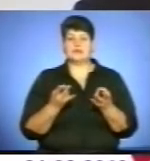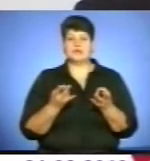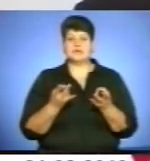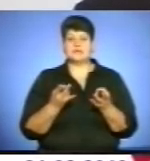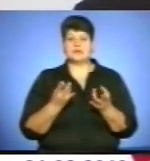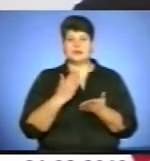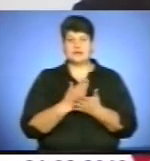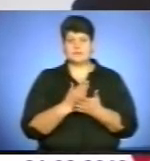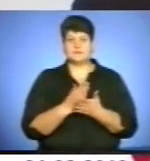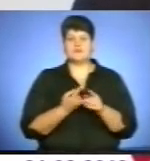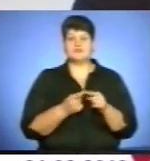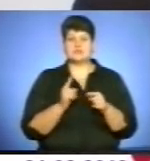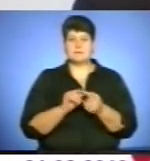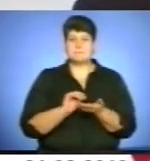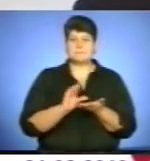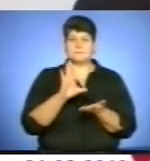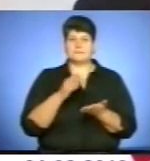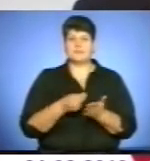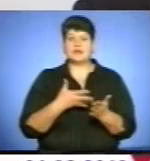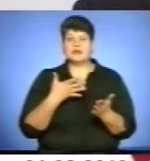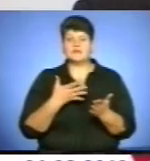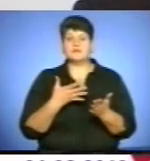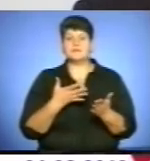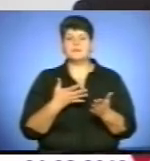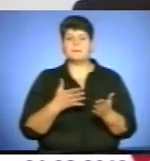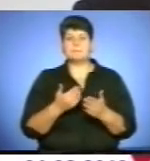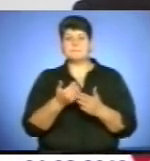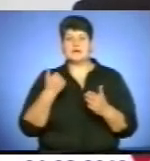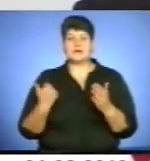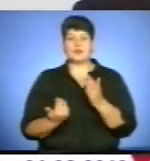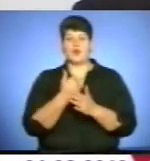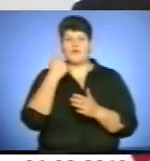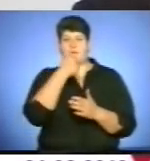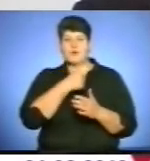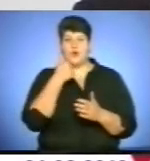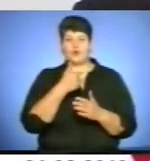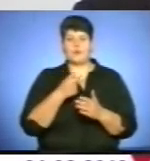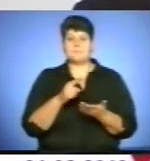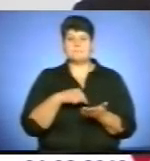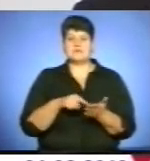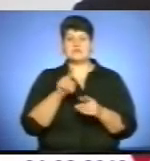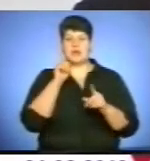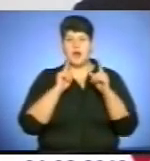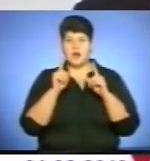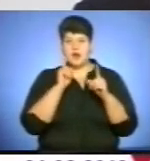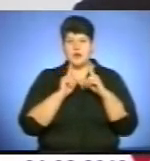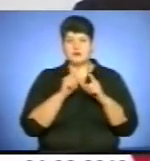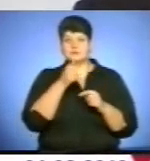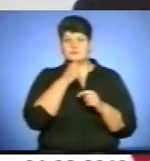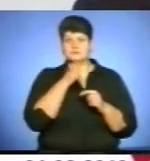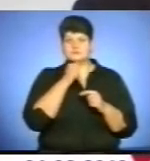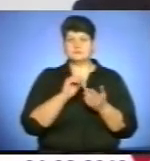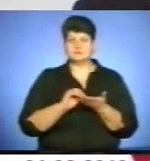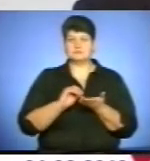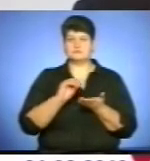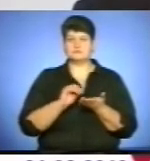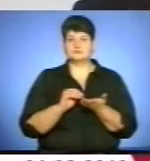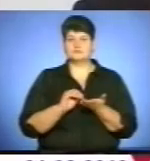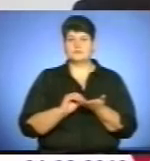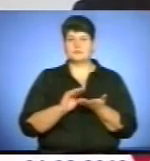чи інших тарифів. Перед новим роком міська рада десь питалася підняти тариф на перевезення пасажирів,